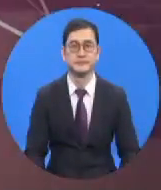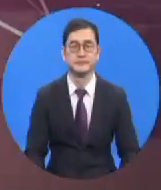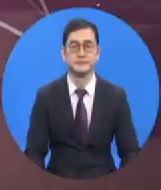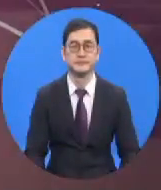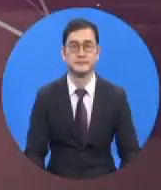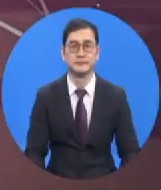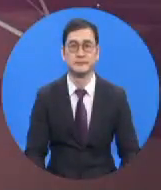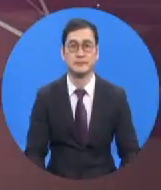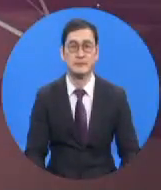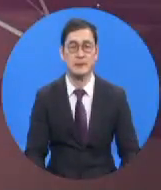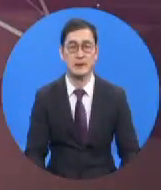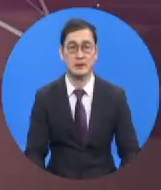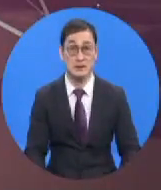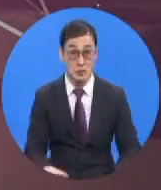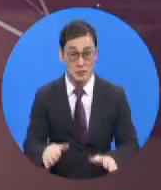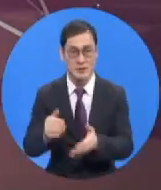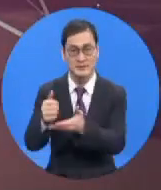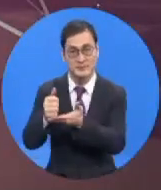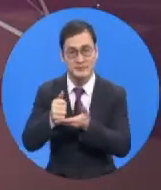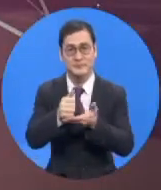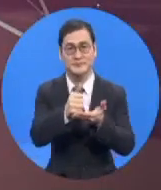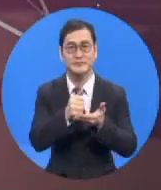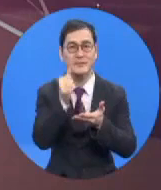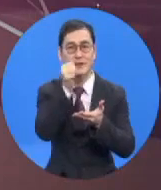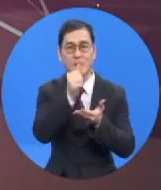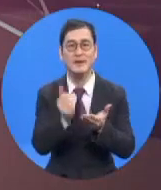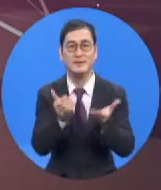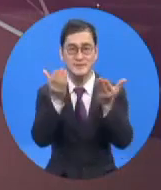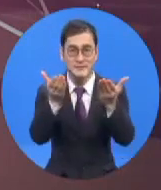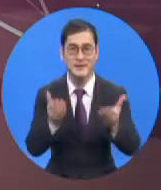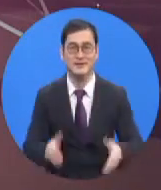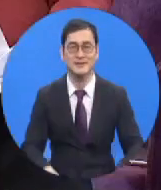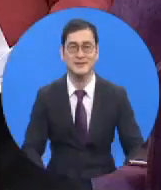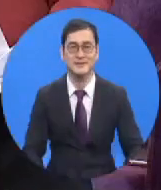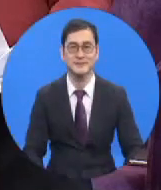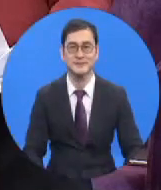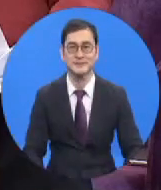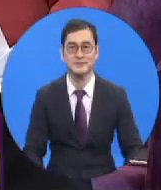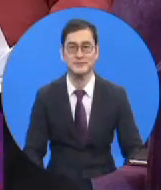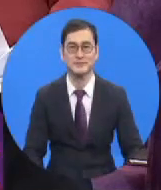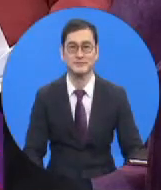네, 오늘 저와 함께 돌직구 날려주실 등판 선수 소개하겠습니다.